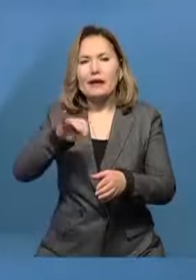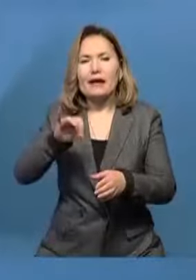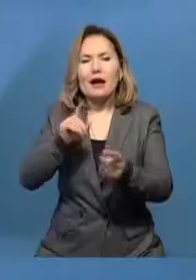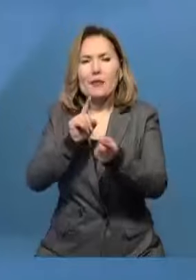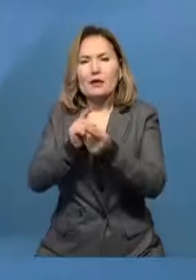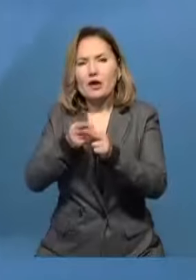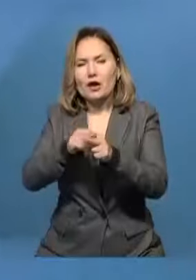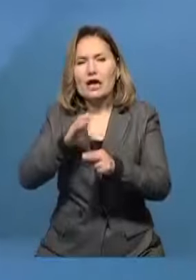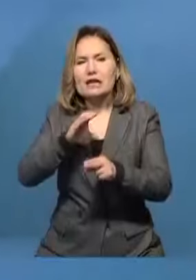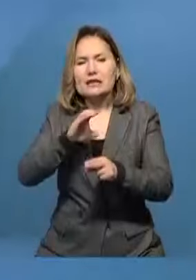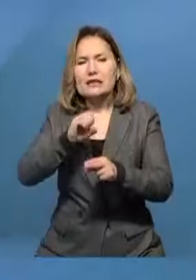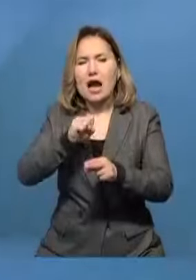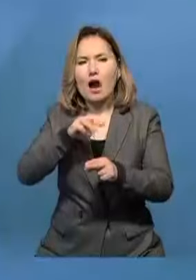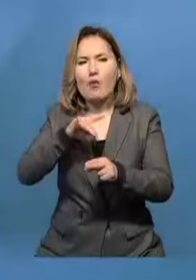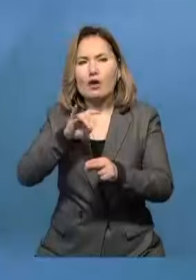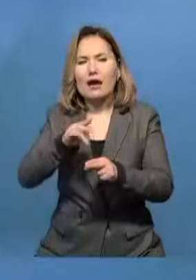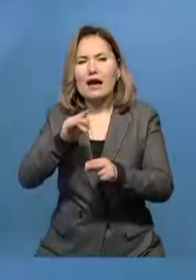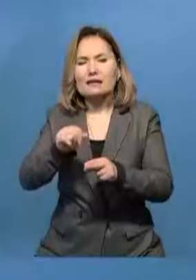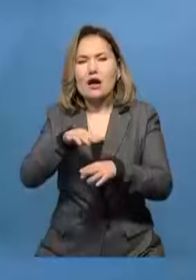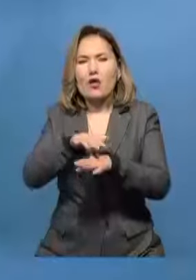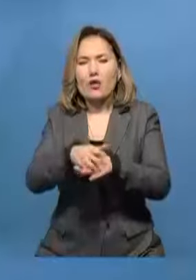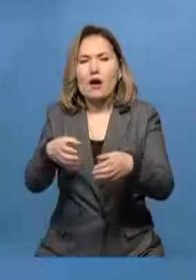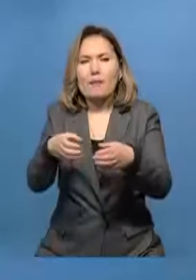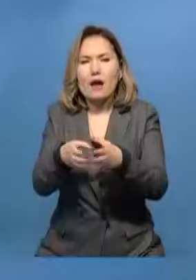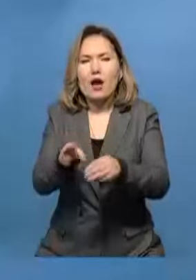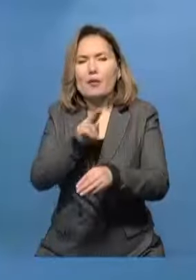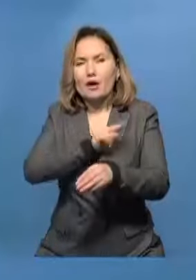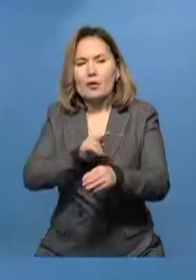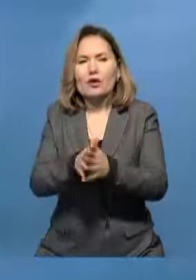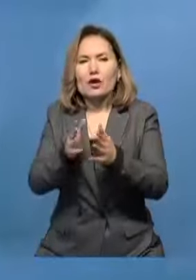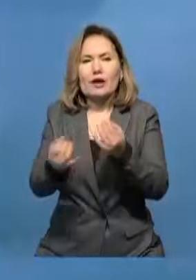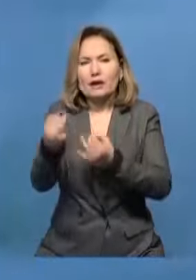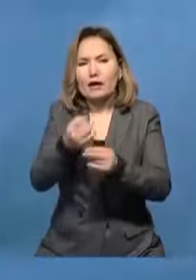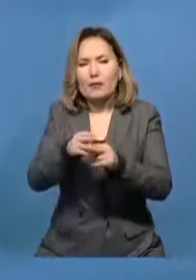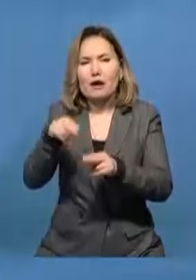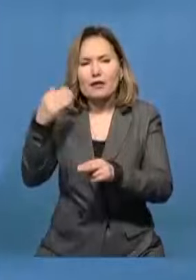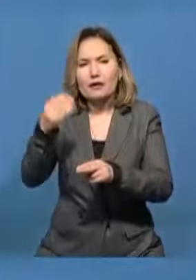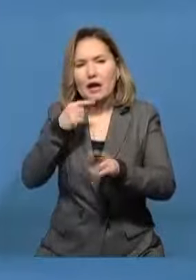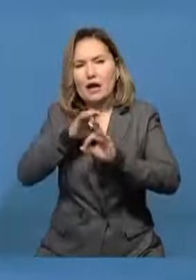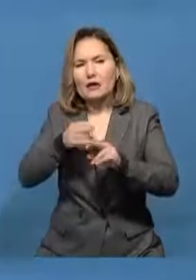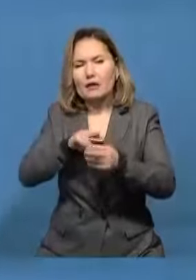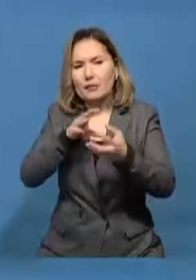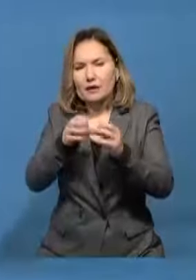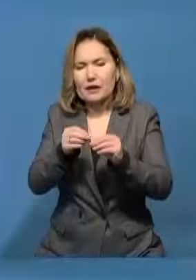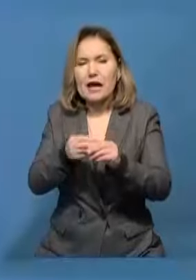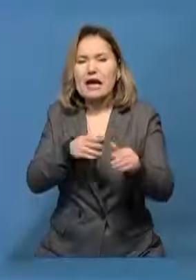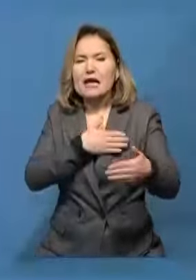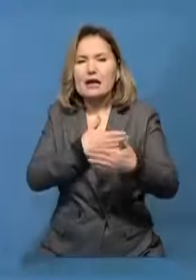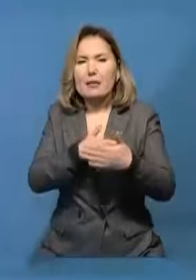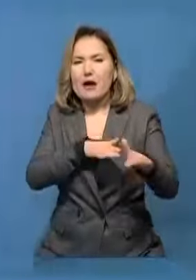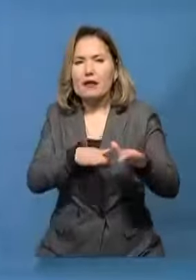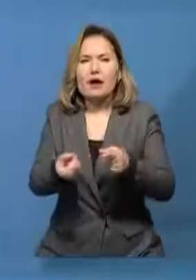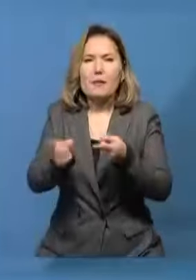Тараптар Самұрық-Қазына қорымен арадағы стратегиялық серіктестік орнату мүмкіндігін талқылады. Президенттің айтуынша, аталған бастама